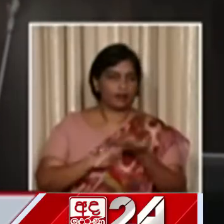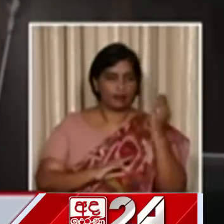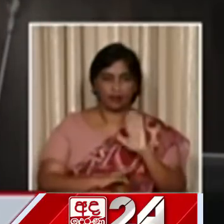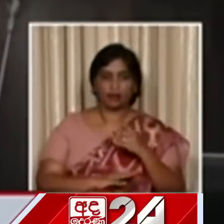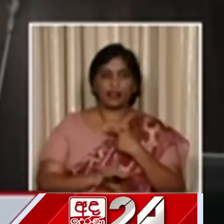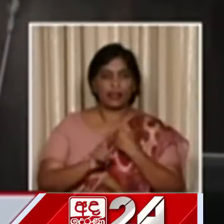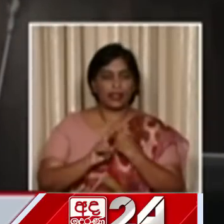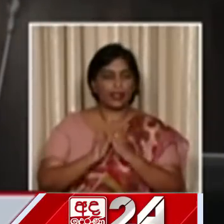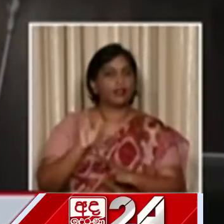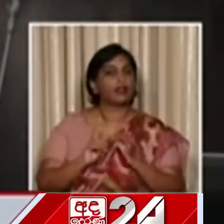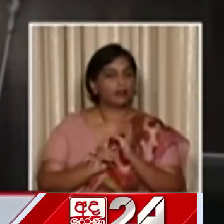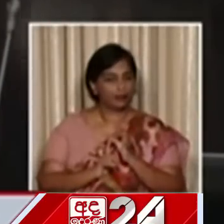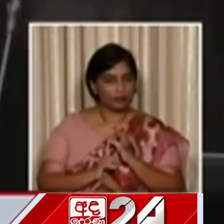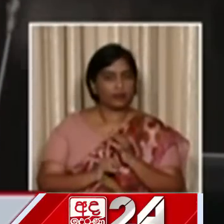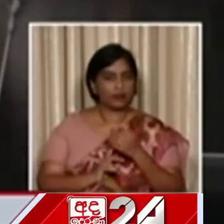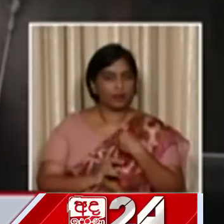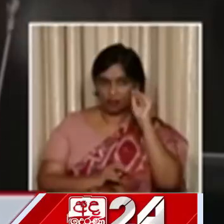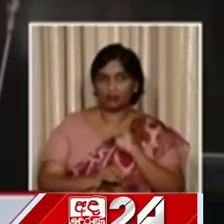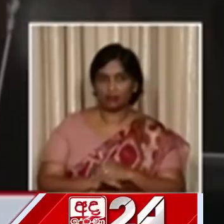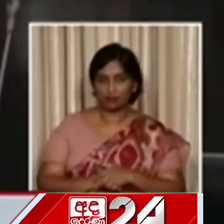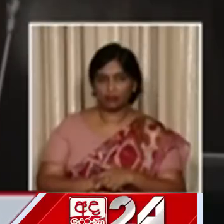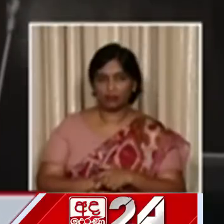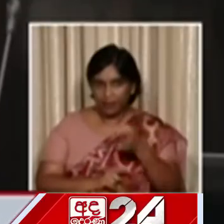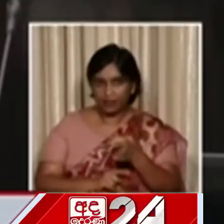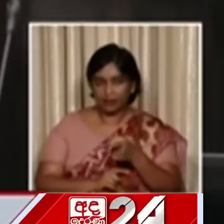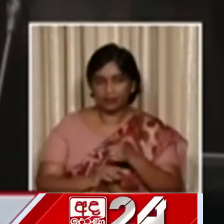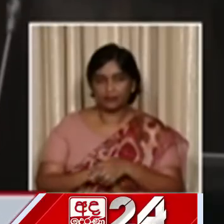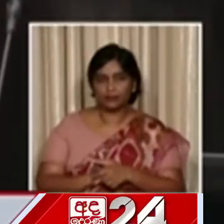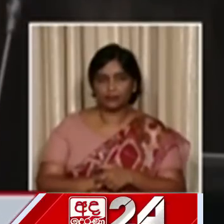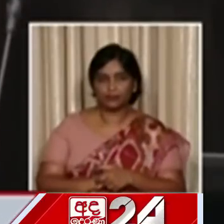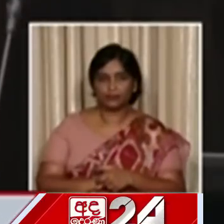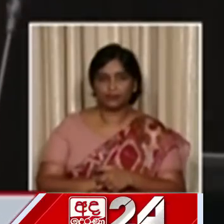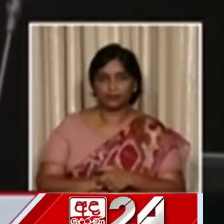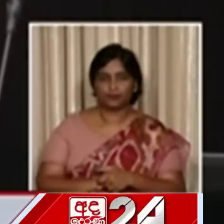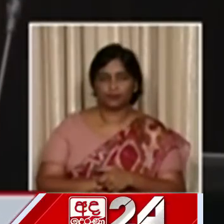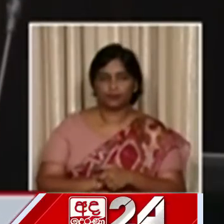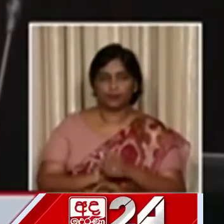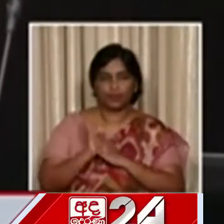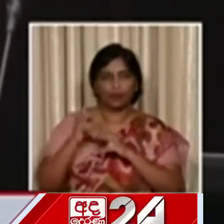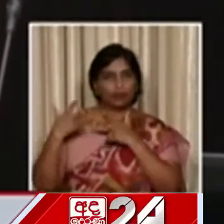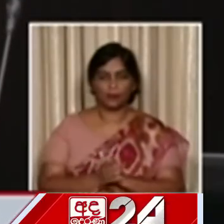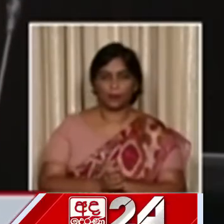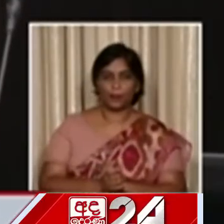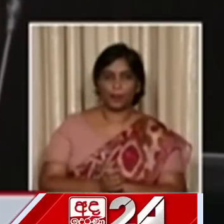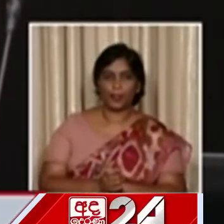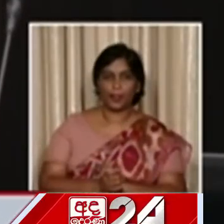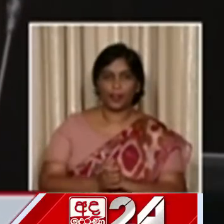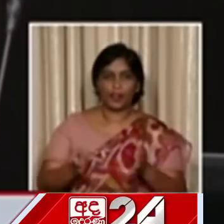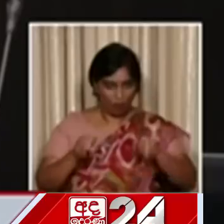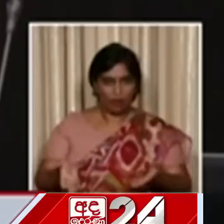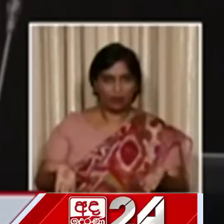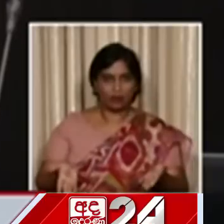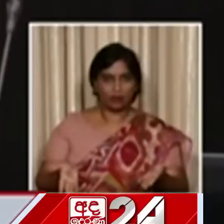මේ කේලිය රමුක්කල් ඇමතුමනි පොඩක් මං කියන දේ අහන් ඉන්න. ඇමතුමාට ඇහෙනවද? ඇමතුමා කායකට කතා කර කර ඉන්නවා. මේ කැබිනට්